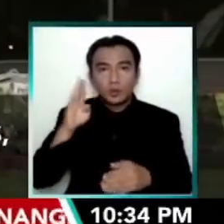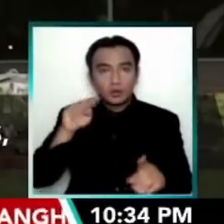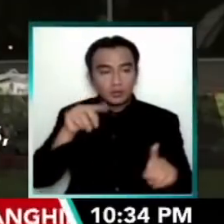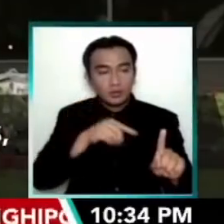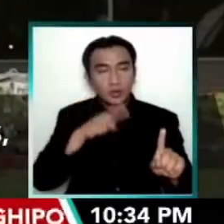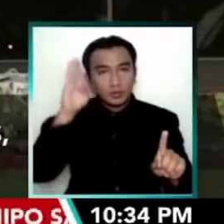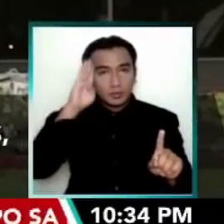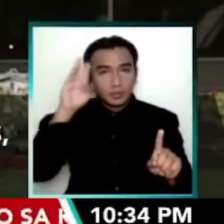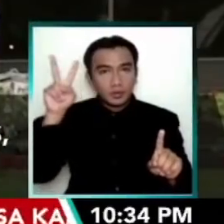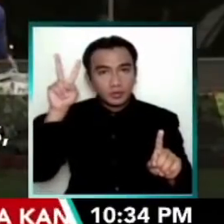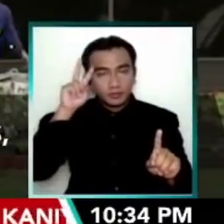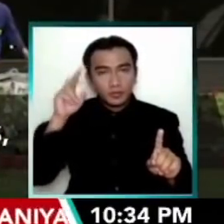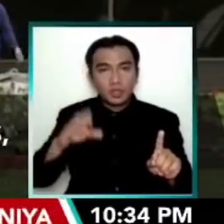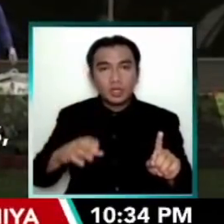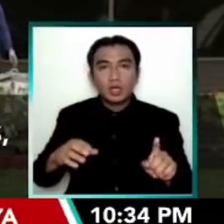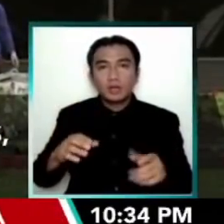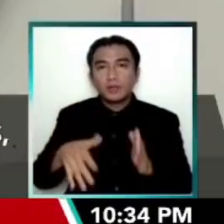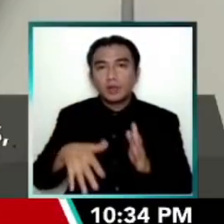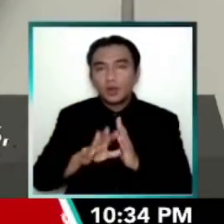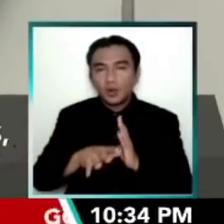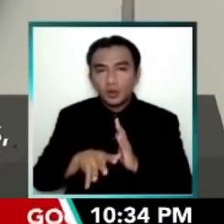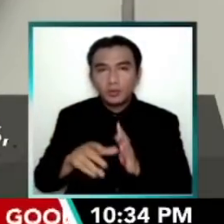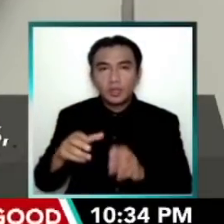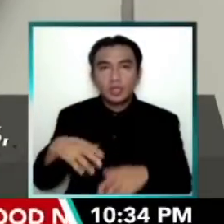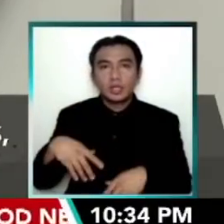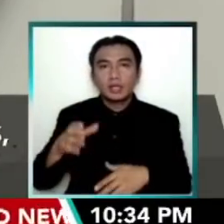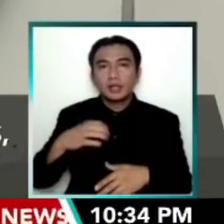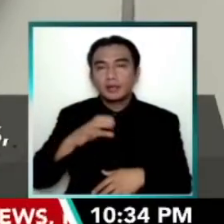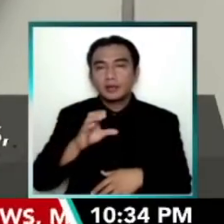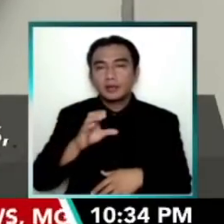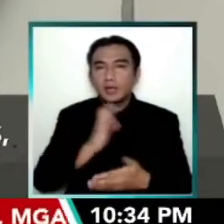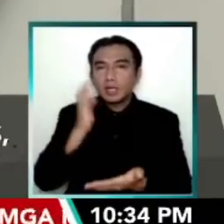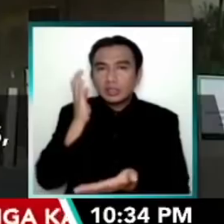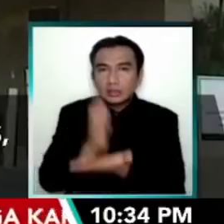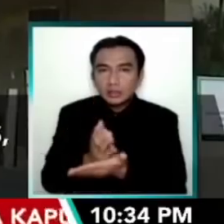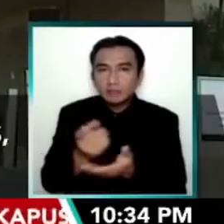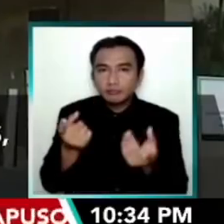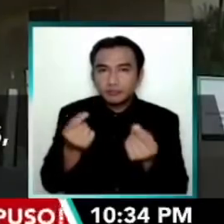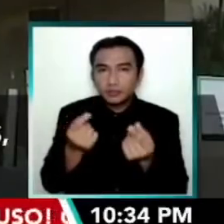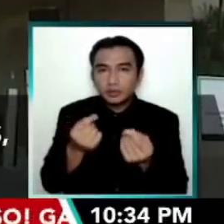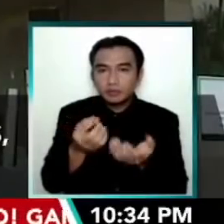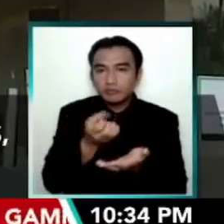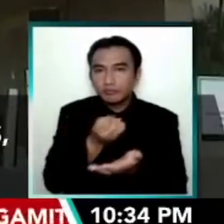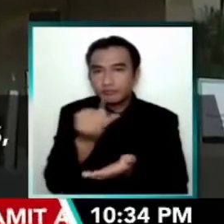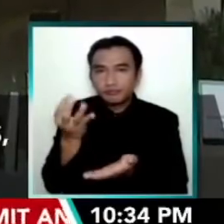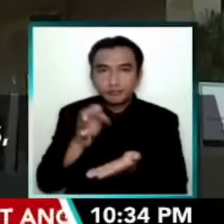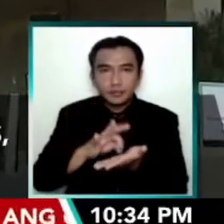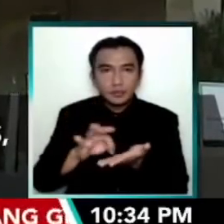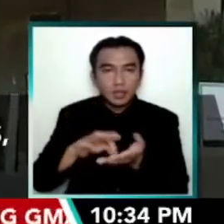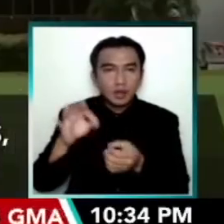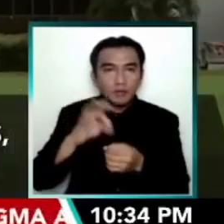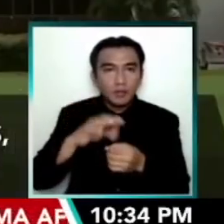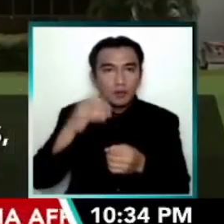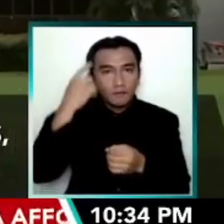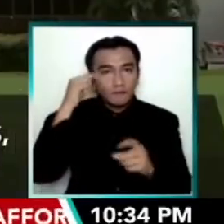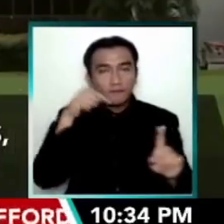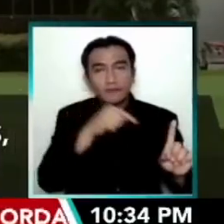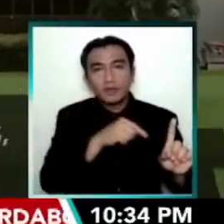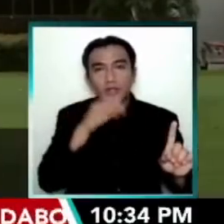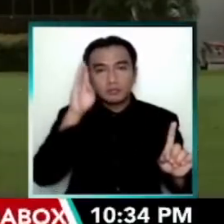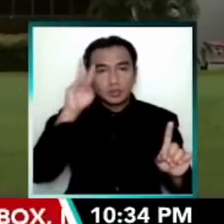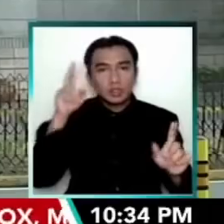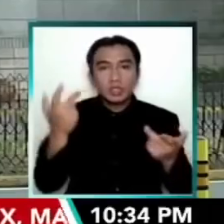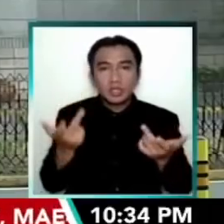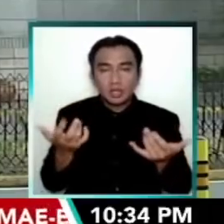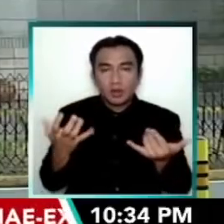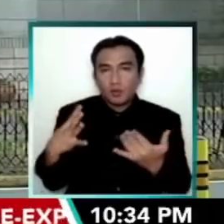at Kamara sa petisyon na nagpapatigil sa pagbilang ng mga boto ni Marcos. Hinihingan namin ang pahayag ang Senado at House of